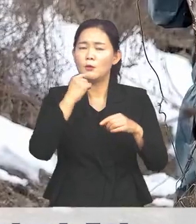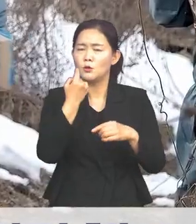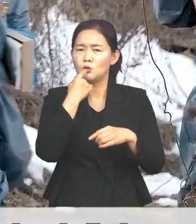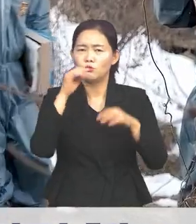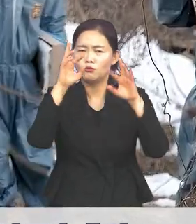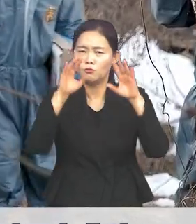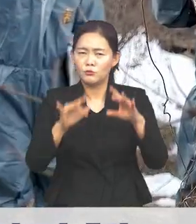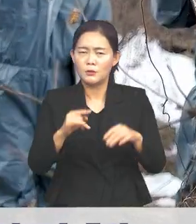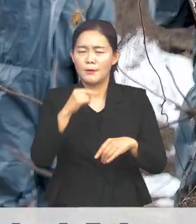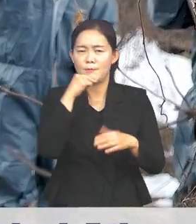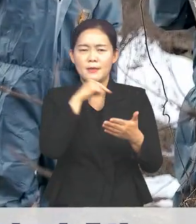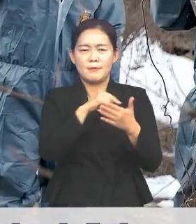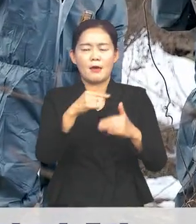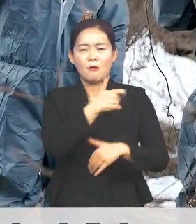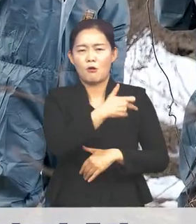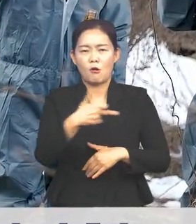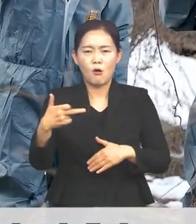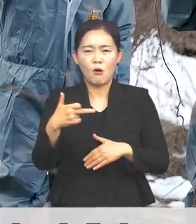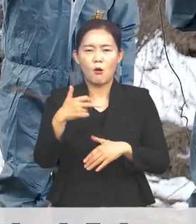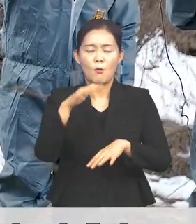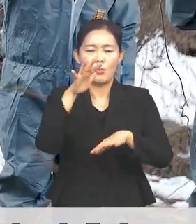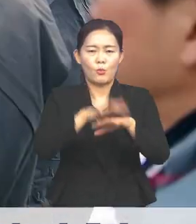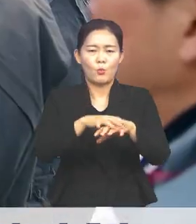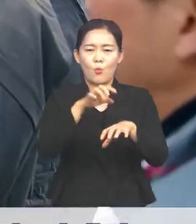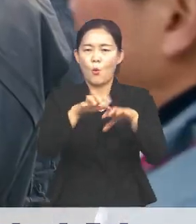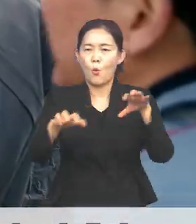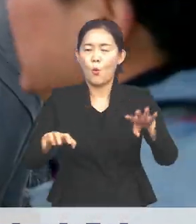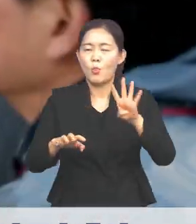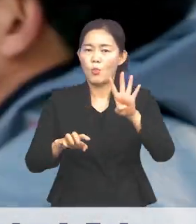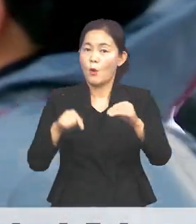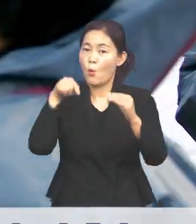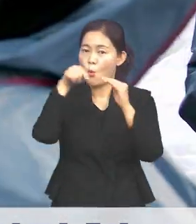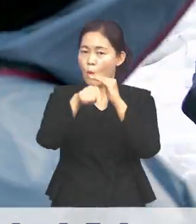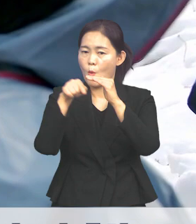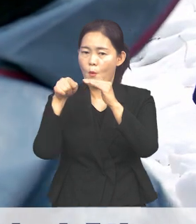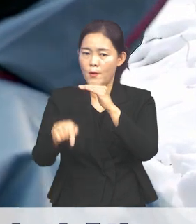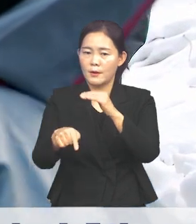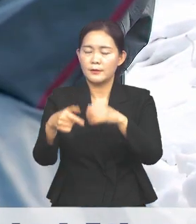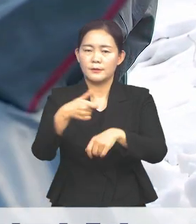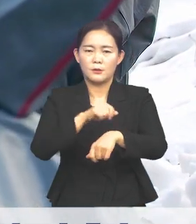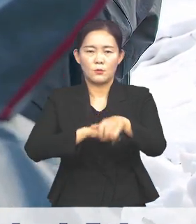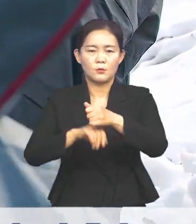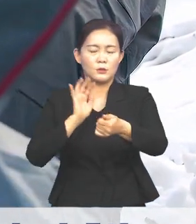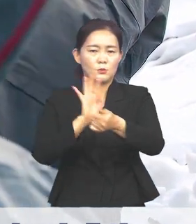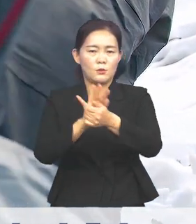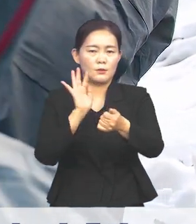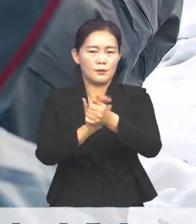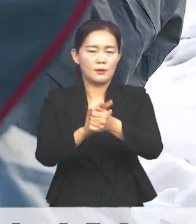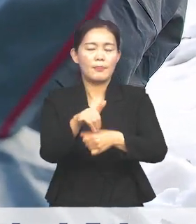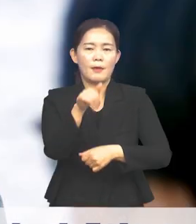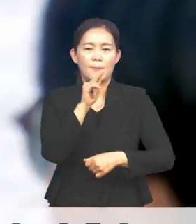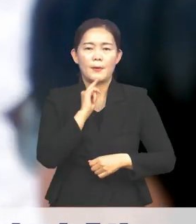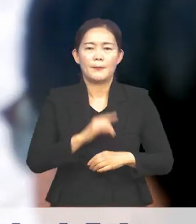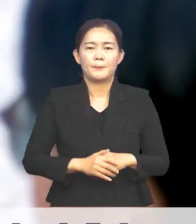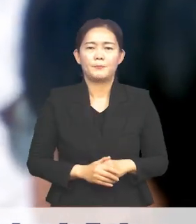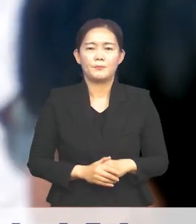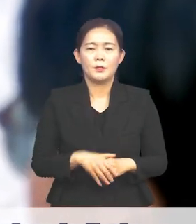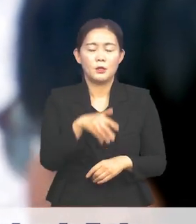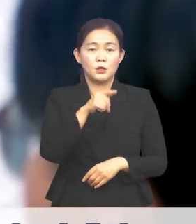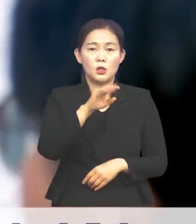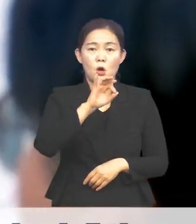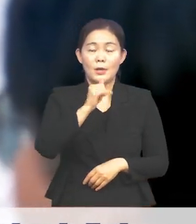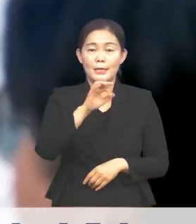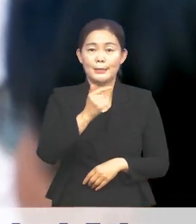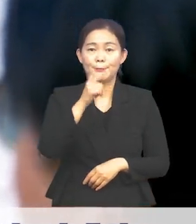큰 피해를 입은 지역 내 농가 3곳을 찾아 피해 상황을 확인하고 피해 복구에 적극 지원의 뜻을 밝혔습니다. 이